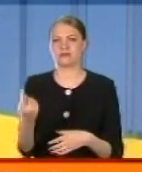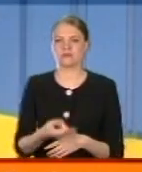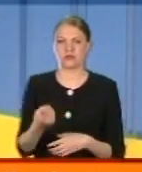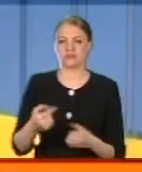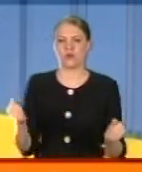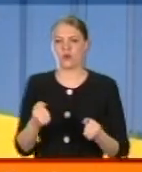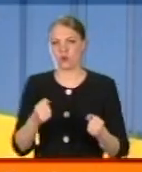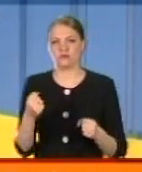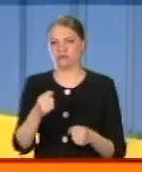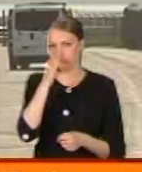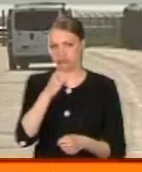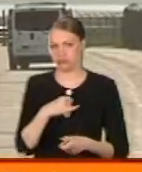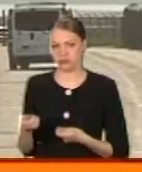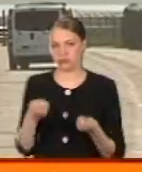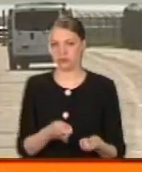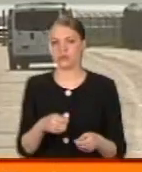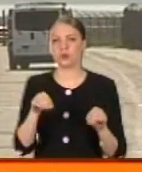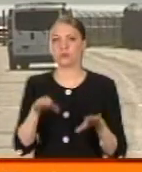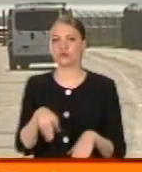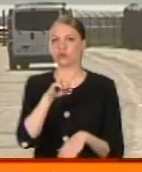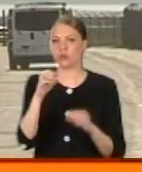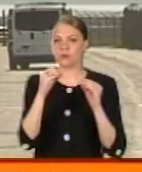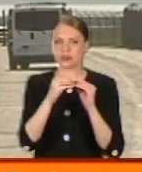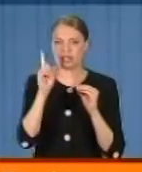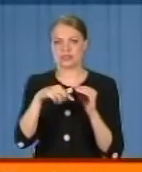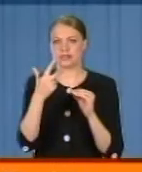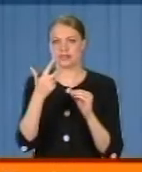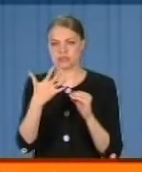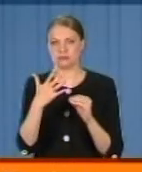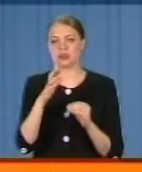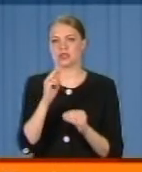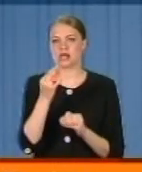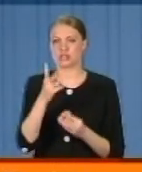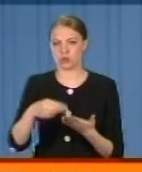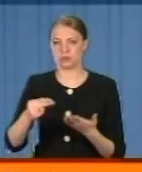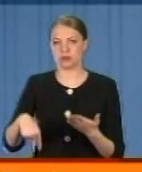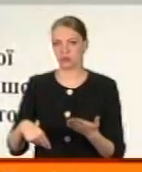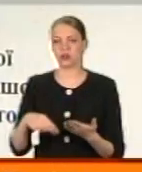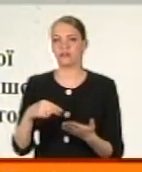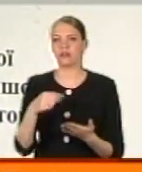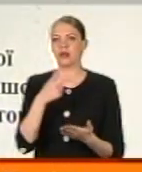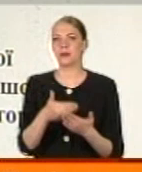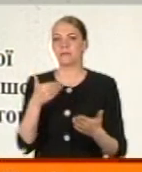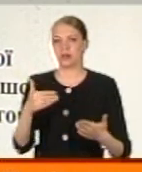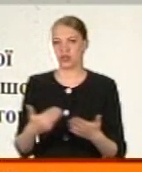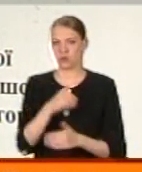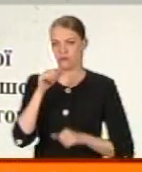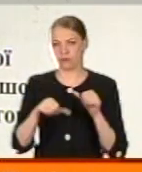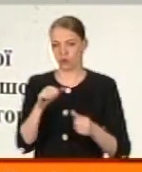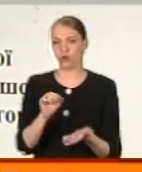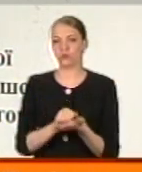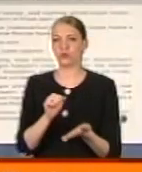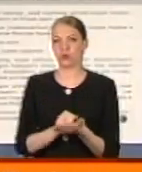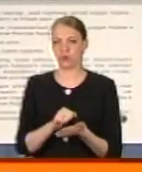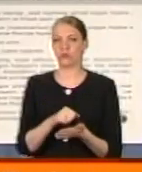машини, холодильник, це не пропускається. Постанову номер 1035 Арсеній Яценюк підписав акурат перед Новим роком.